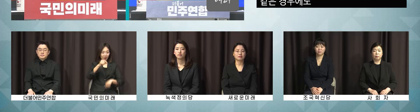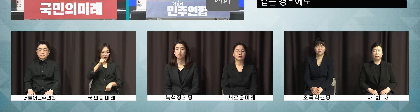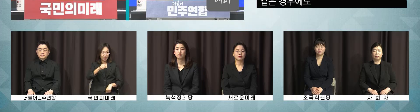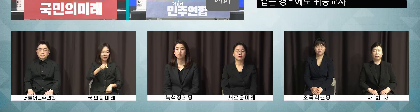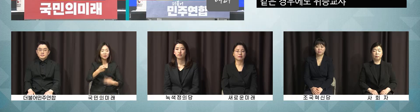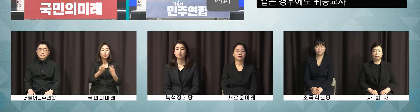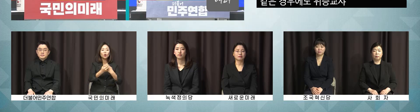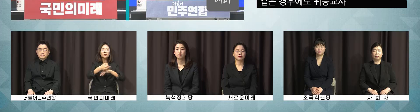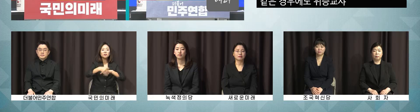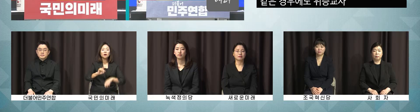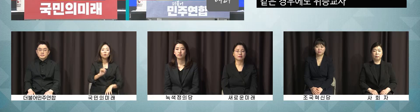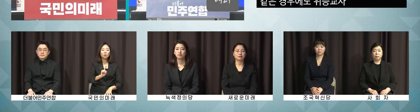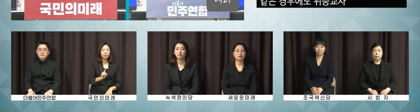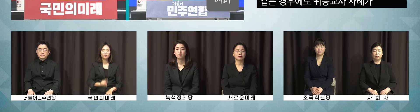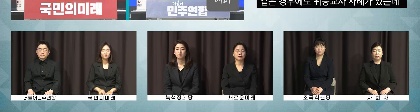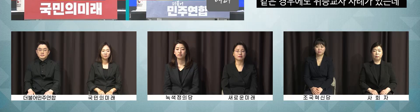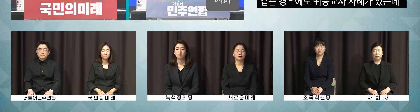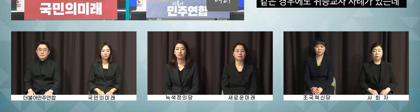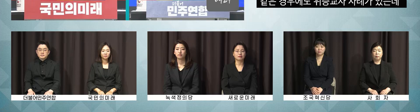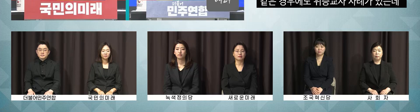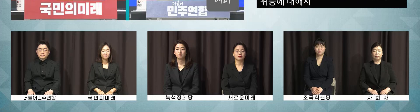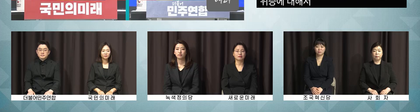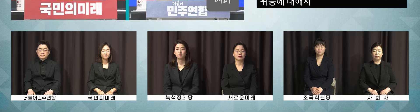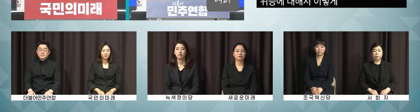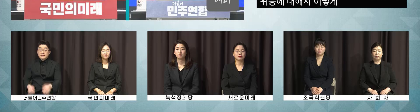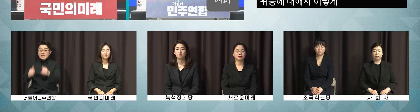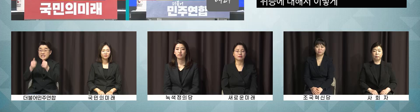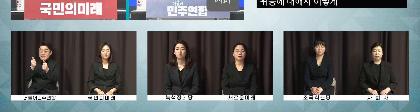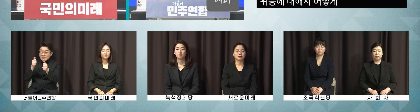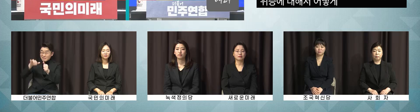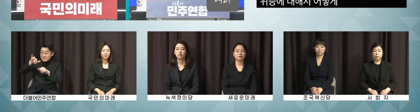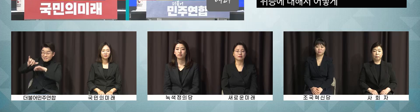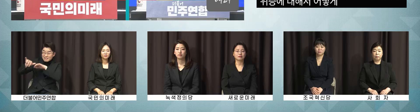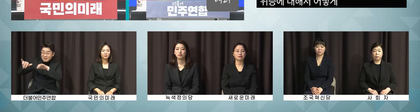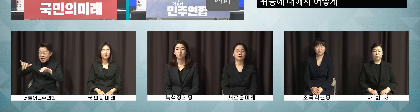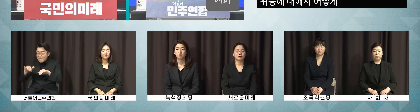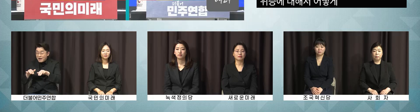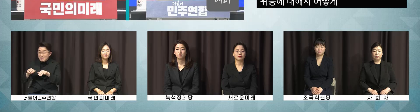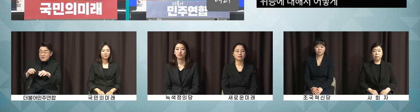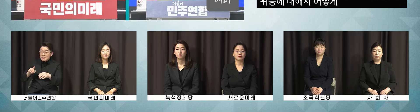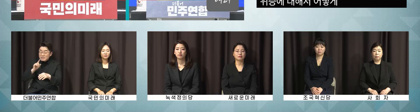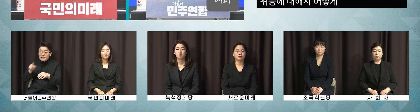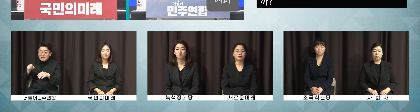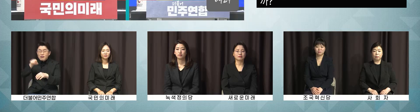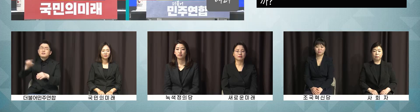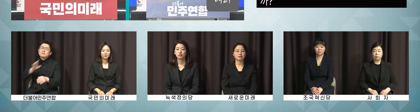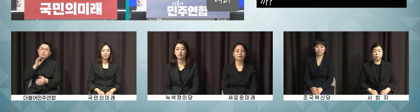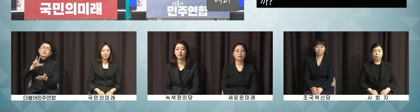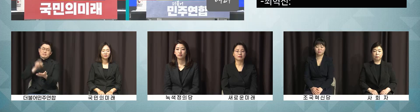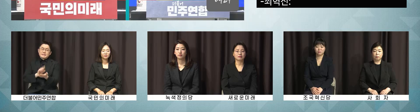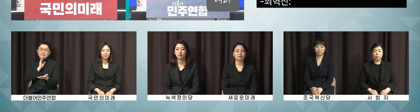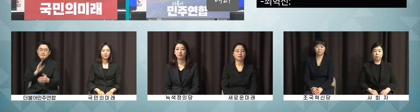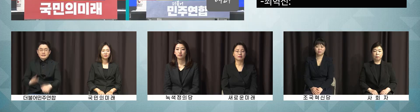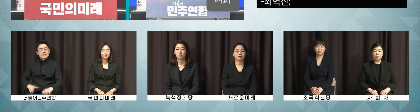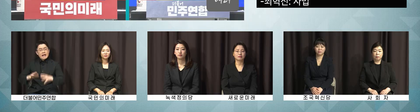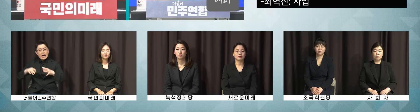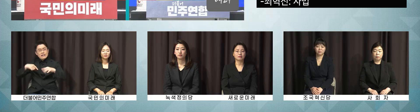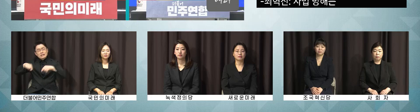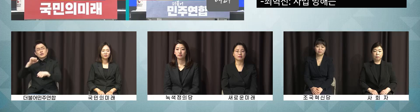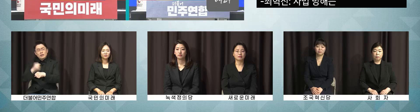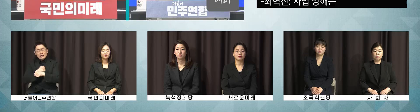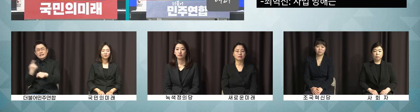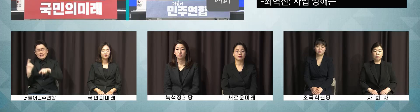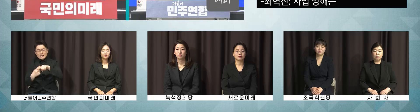어떤 정책을 취하시겠습니까? 사법방해는 대단히 중요한 문제이고 국가적으로 국기문란 사건에 해당합니다.